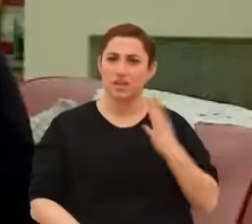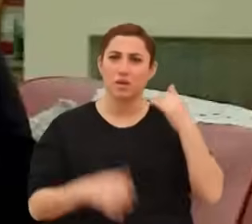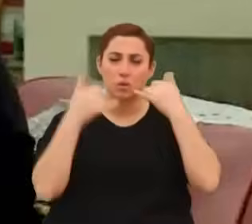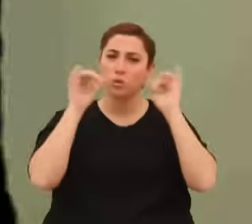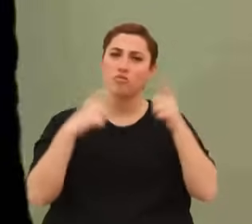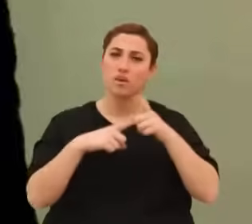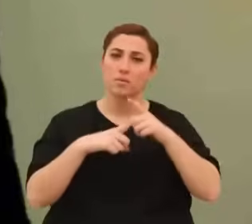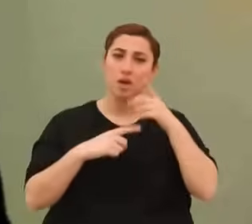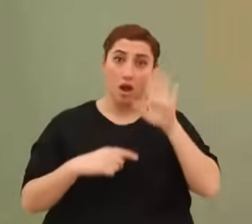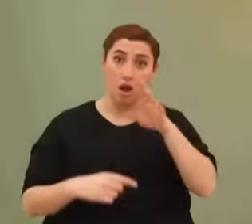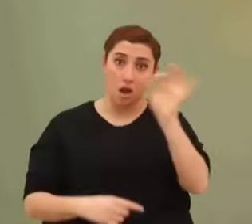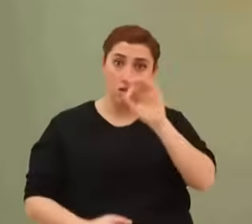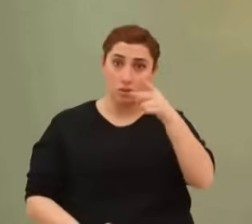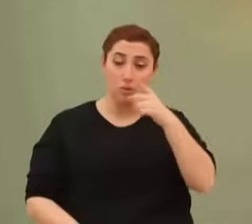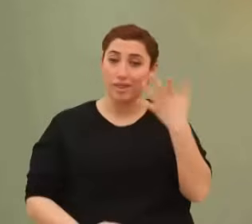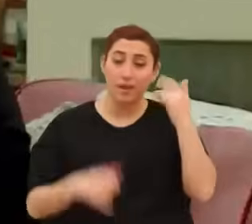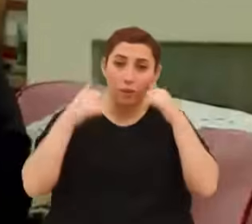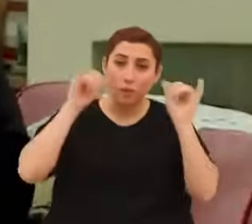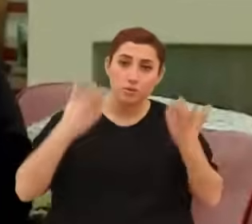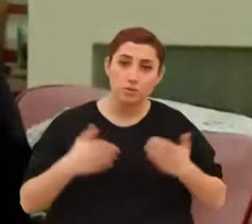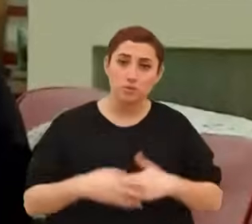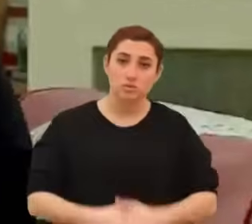Ne koçu Fehmiciğim? Aynen öyle dedim. Ne koçu?